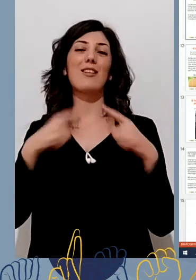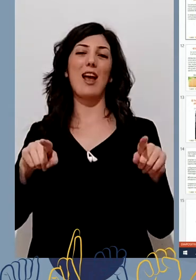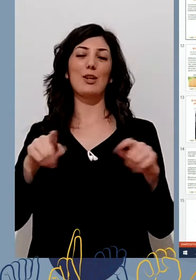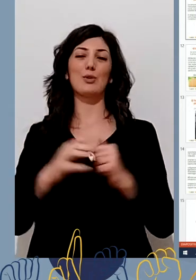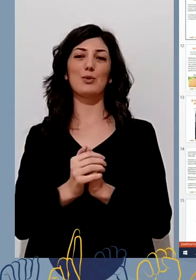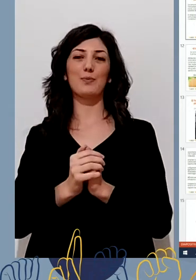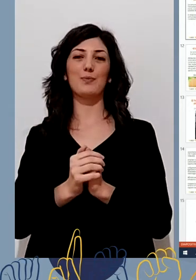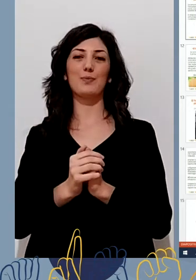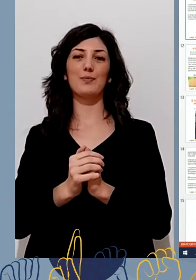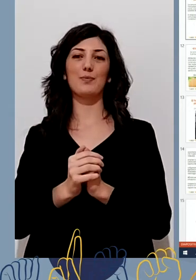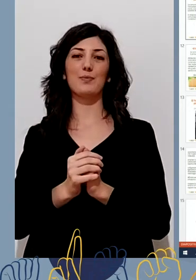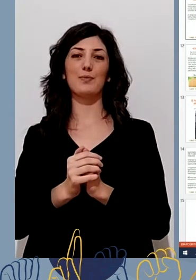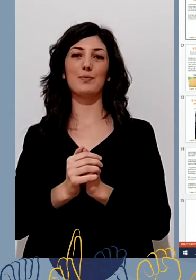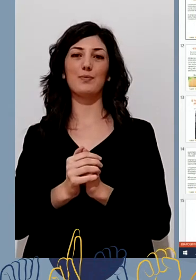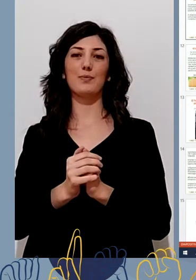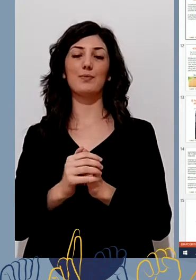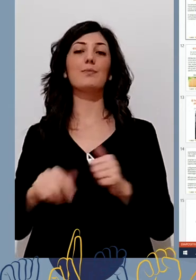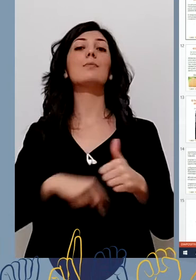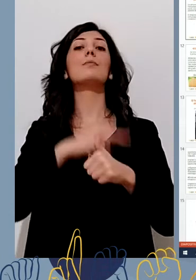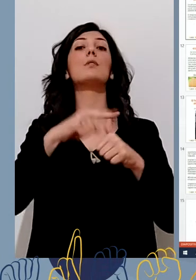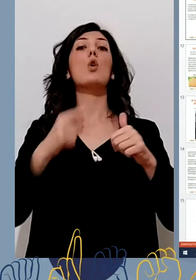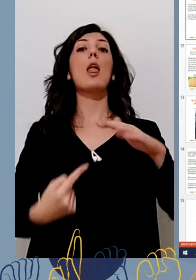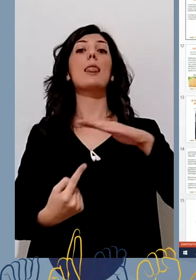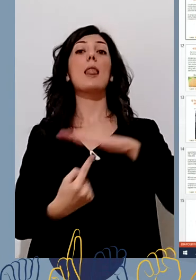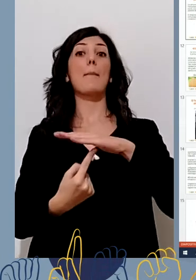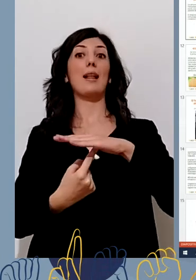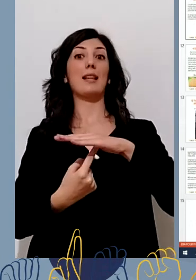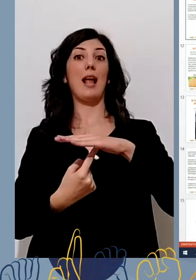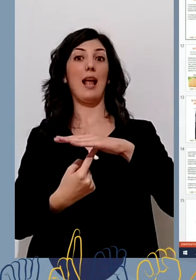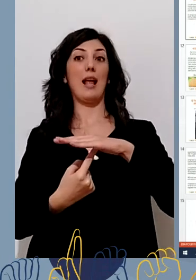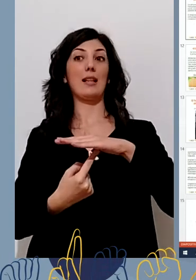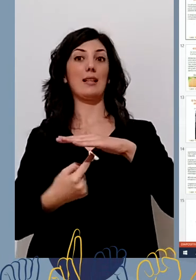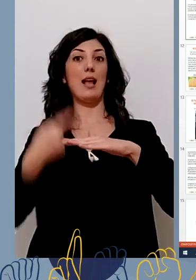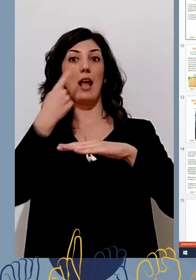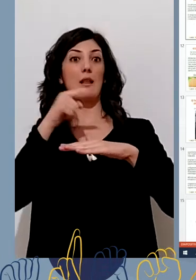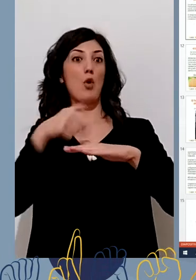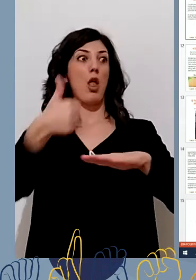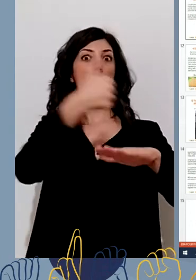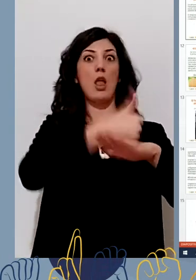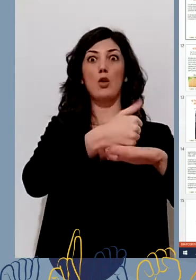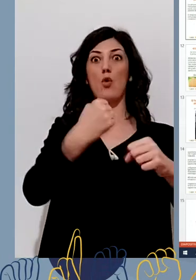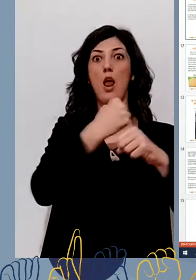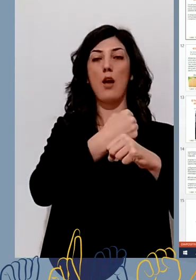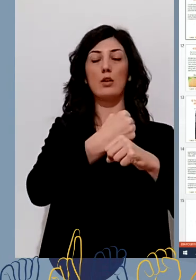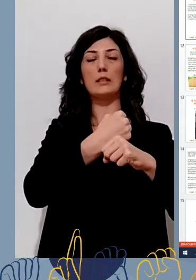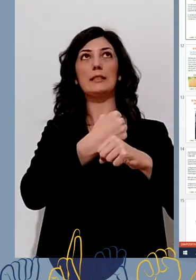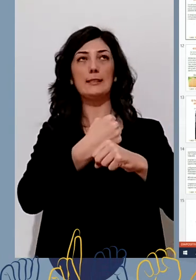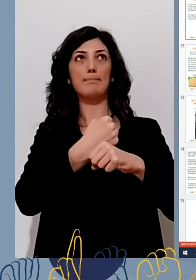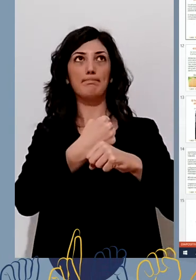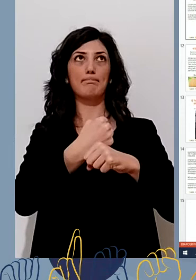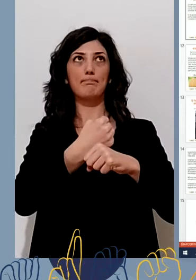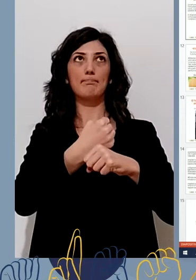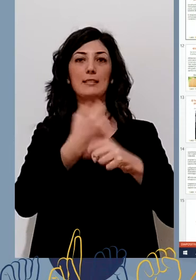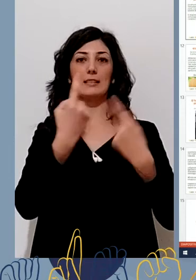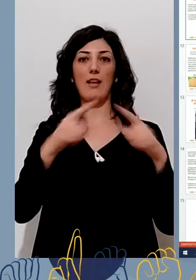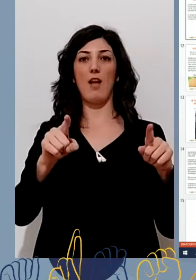io assumo come dipendente una relazione down rispetto al mio datore di lavoro. Nel secondo caso, se io non accetto dal mio